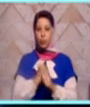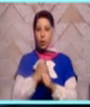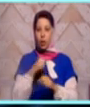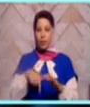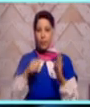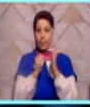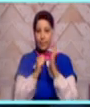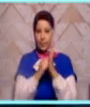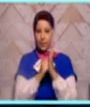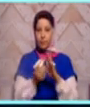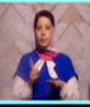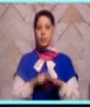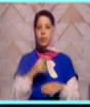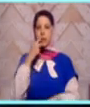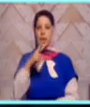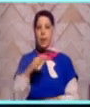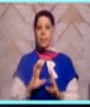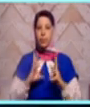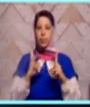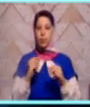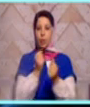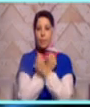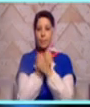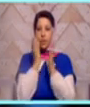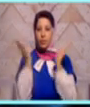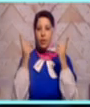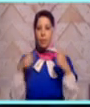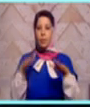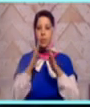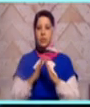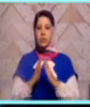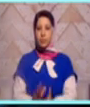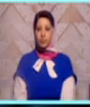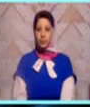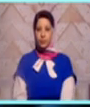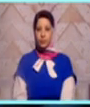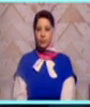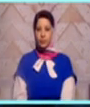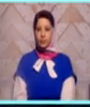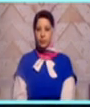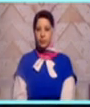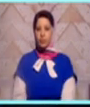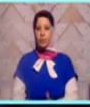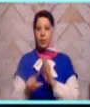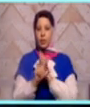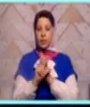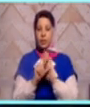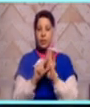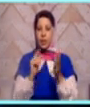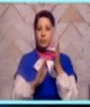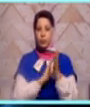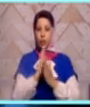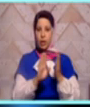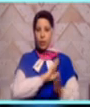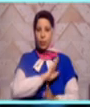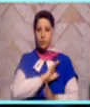المنزل، بنتحدث أيضا عن تطوير المتحف المصري. يعني نبدأ طيب بمنظومة الشكاوى الحكومية. لهذه